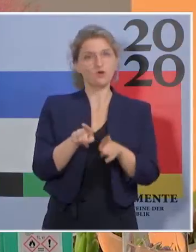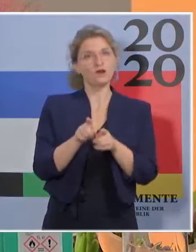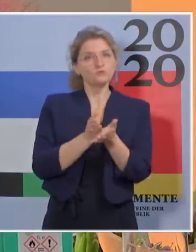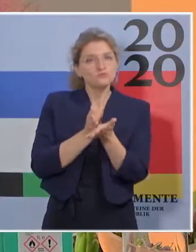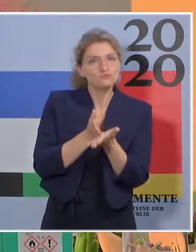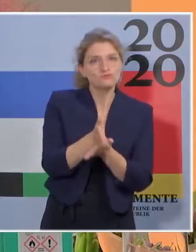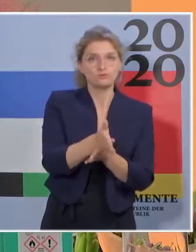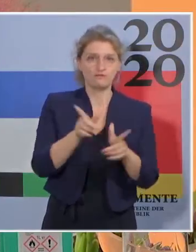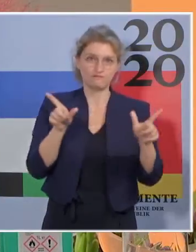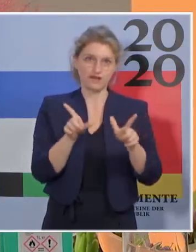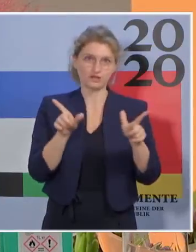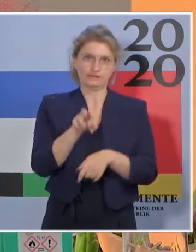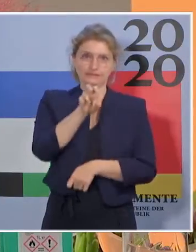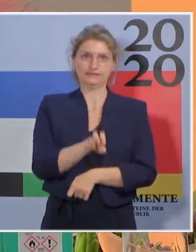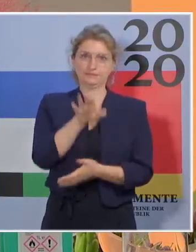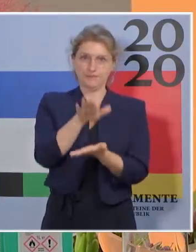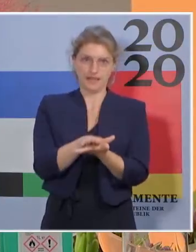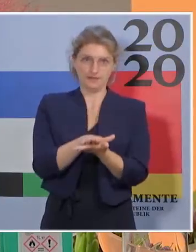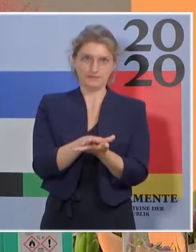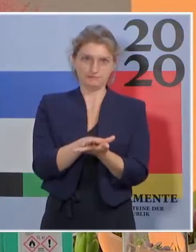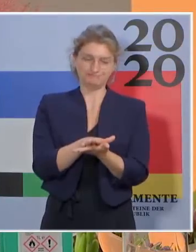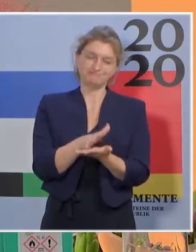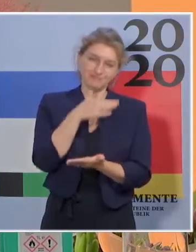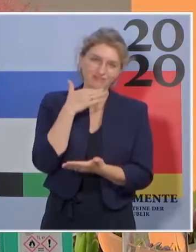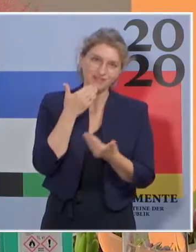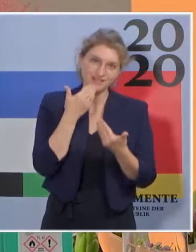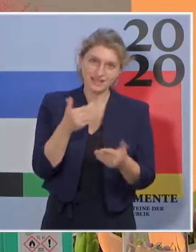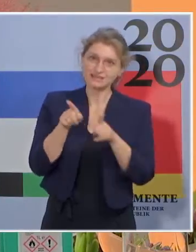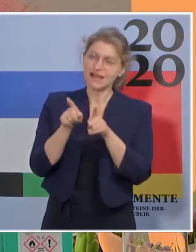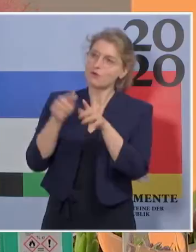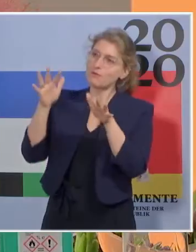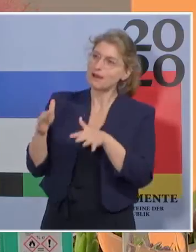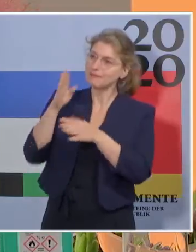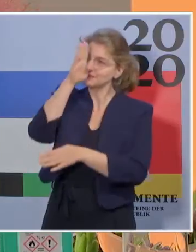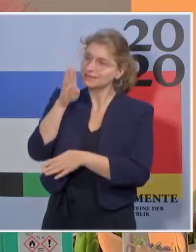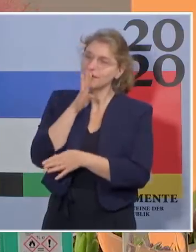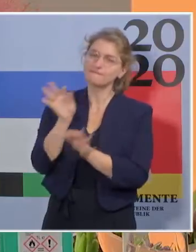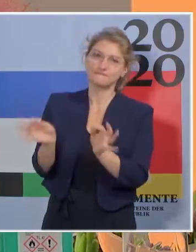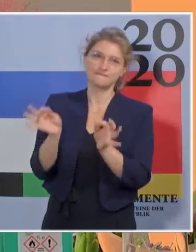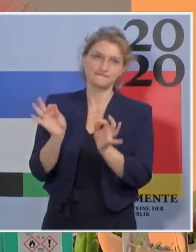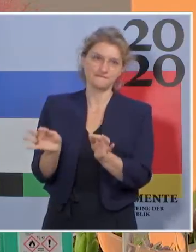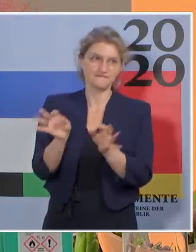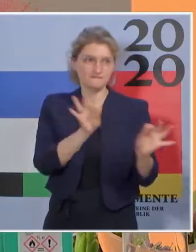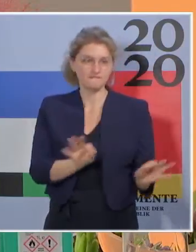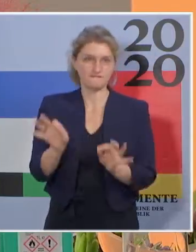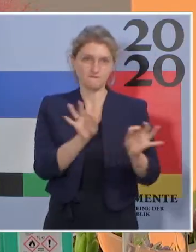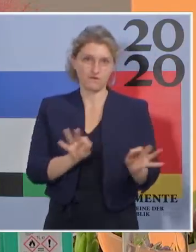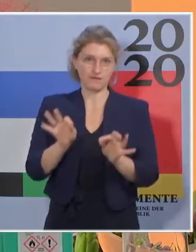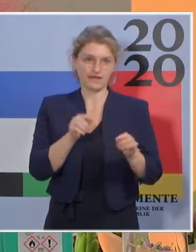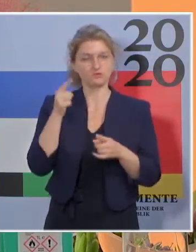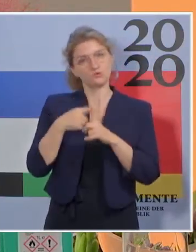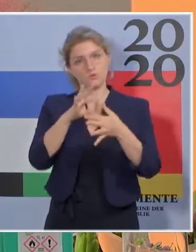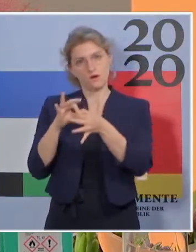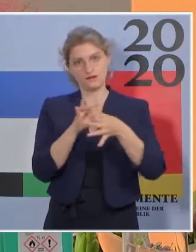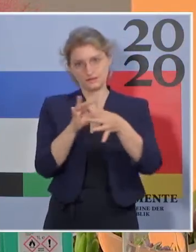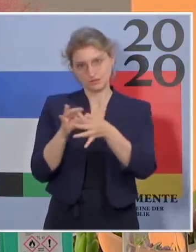gesamte Dauer der Veranstaltung beibehalten. Vielen Dank an die Parlamentsdirektion für die hervorragende Aufbereitung und